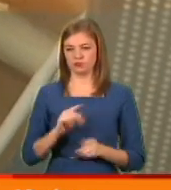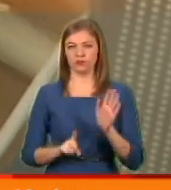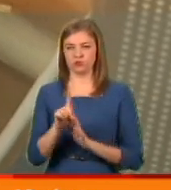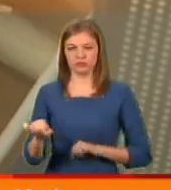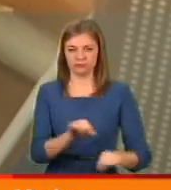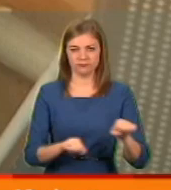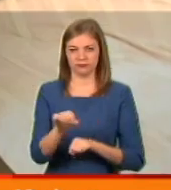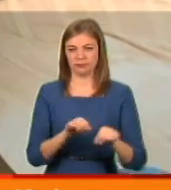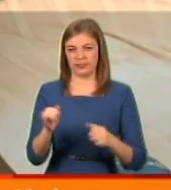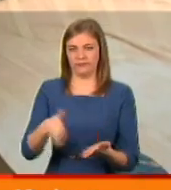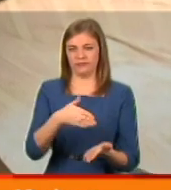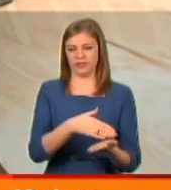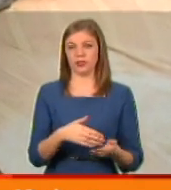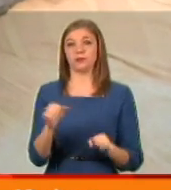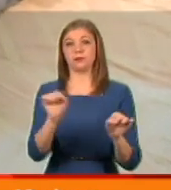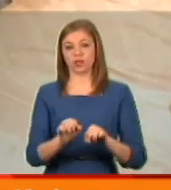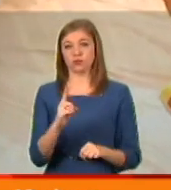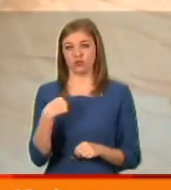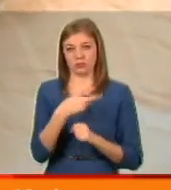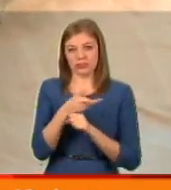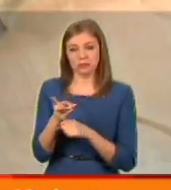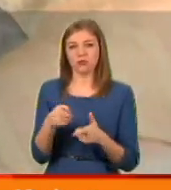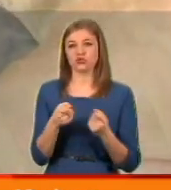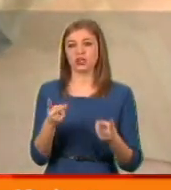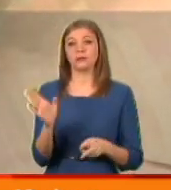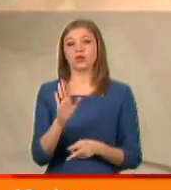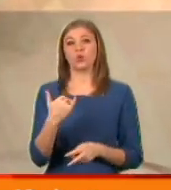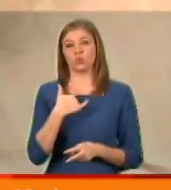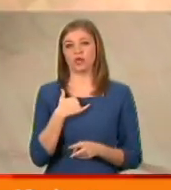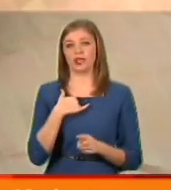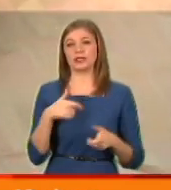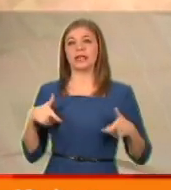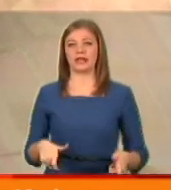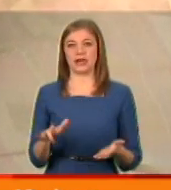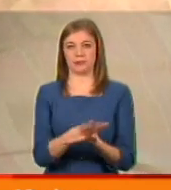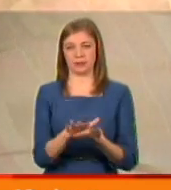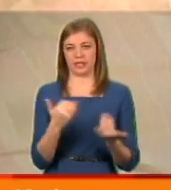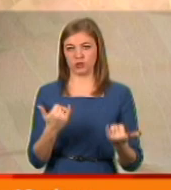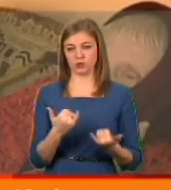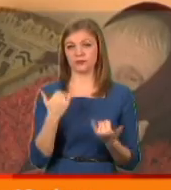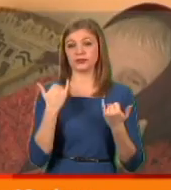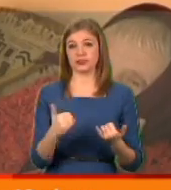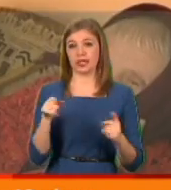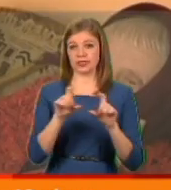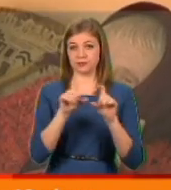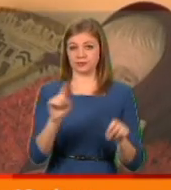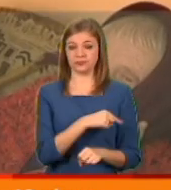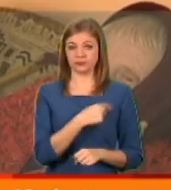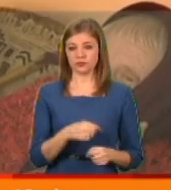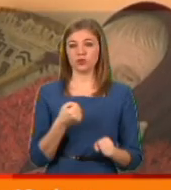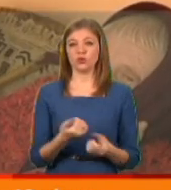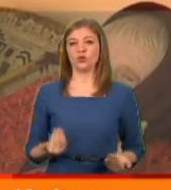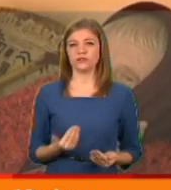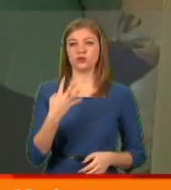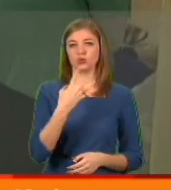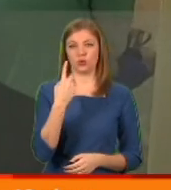хапаються за ганчірки та віники. Прибирайте, бо ми тут знімаємо чи як? Ні, в нас просто генеральне прибирання сьогодні. Нині у стаціонарному відділенні доживає